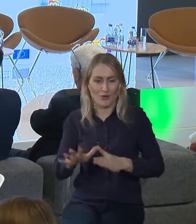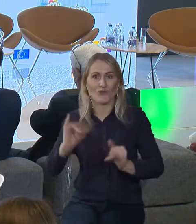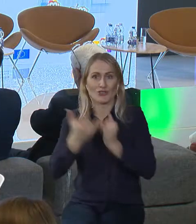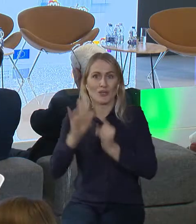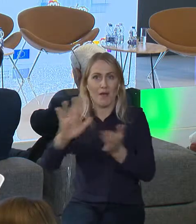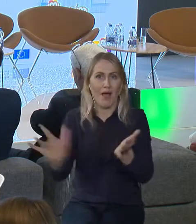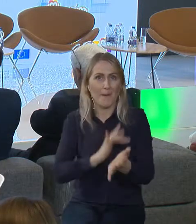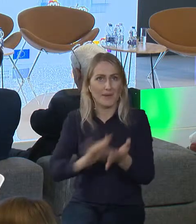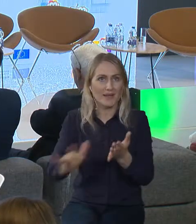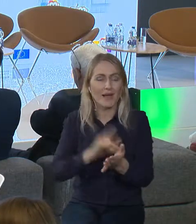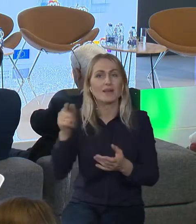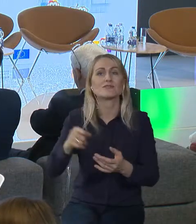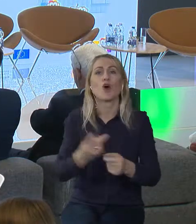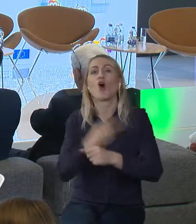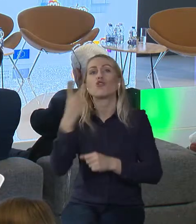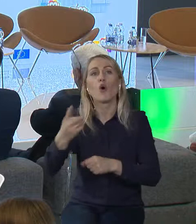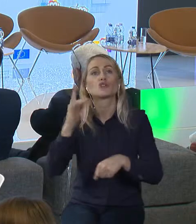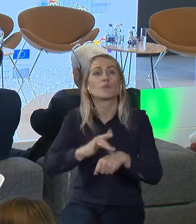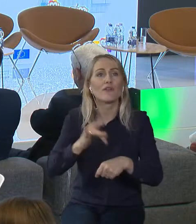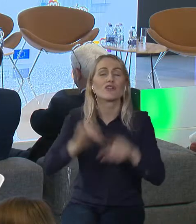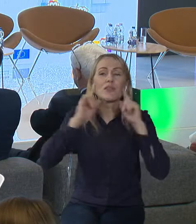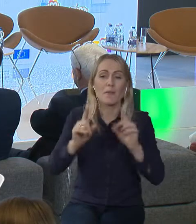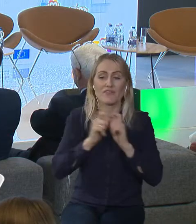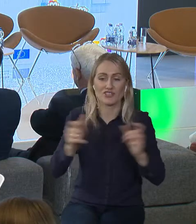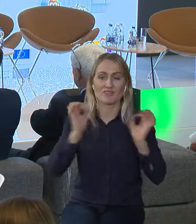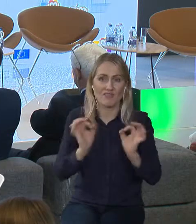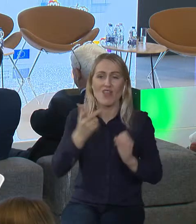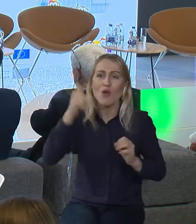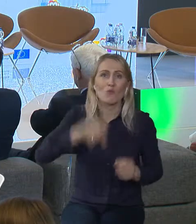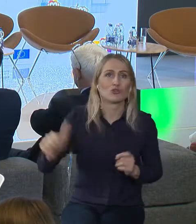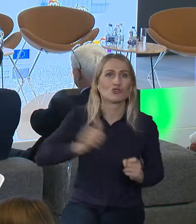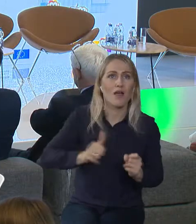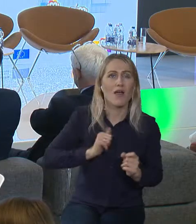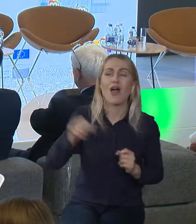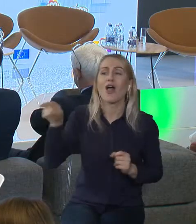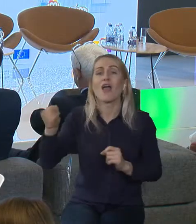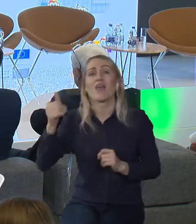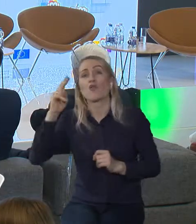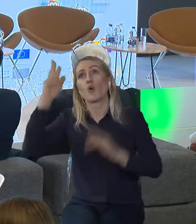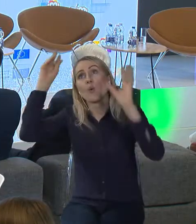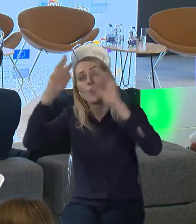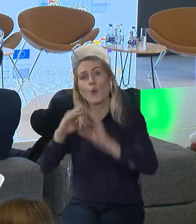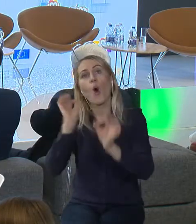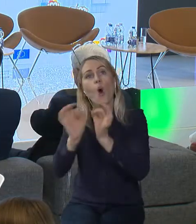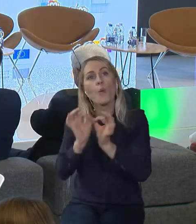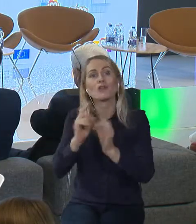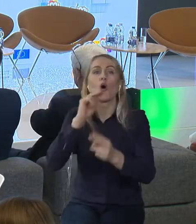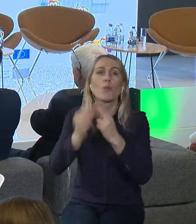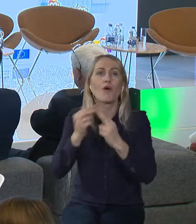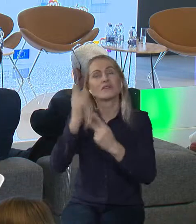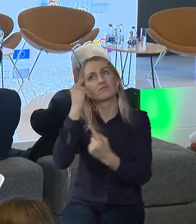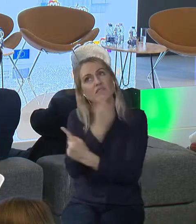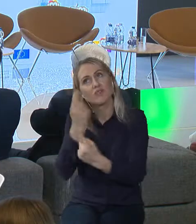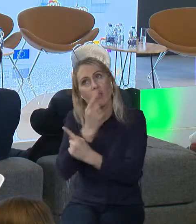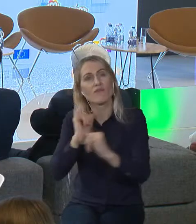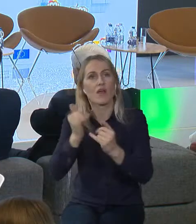korzystając z aplikacji. Dostęp do wyników w czasie rzeczywistym, czyli nie trzeba czekać na to, aż ktoś zliczy te odpowiedzi, zastanowi